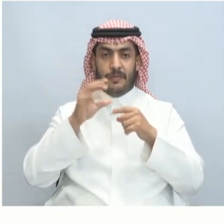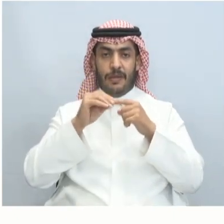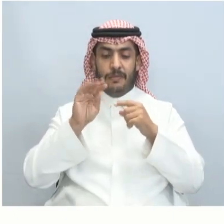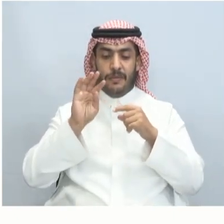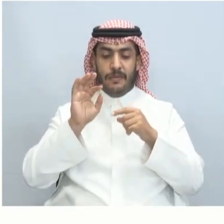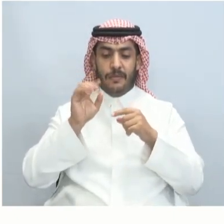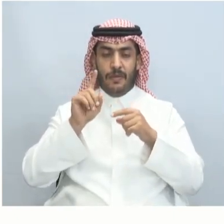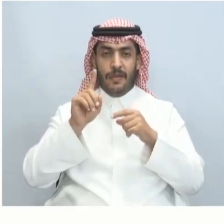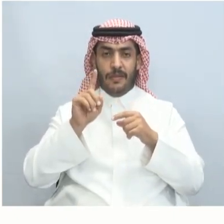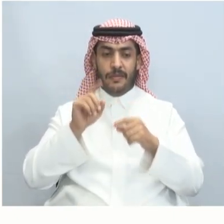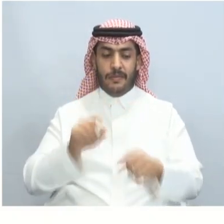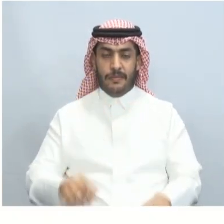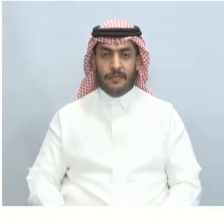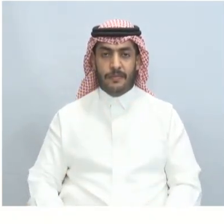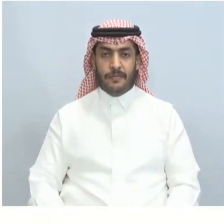3